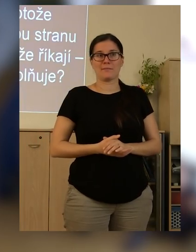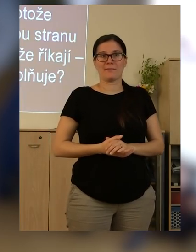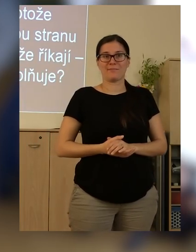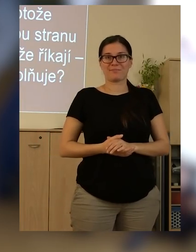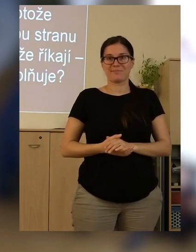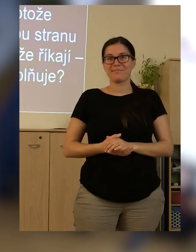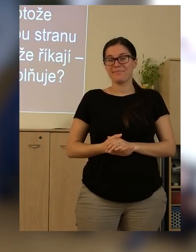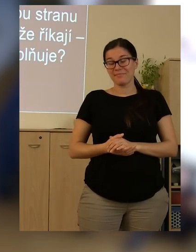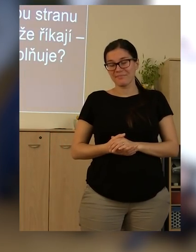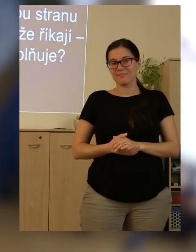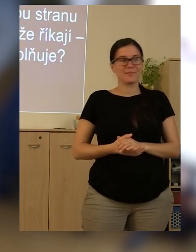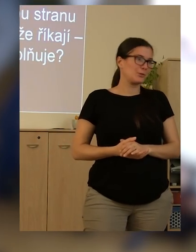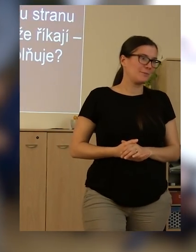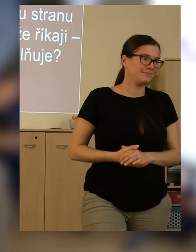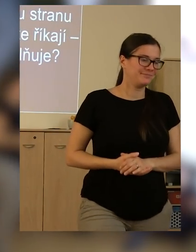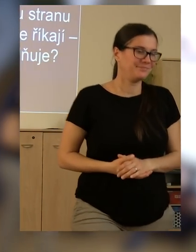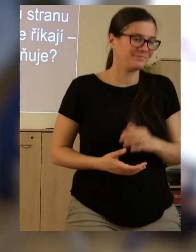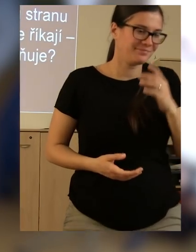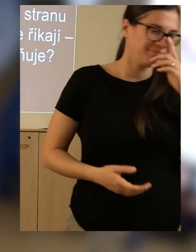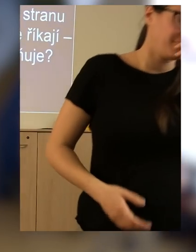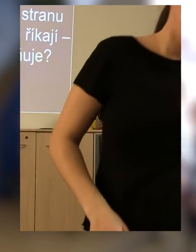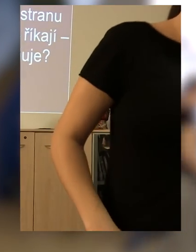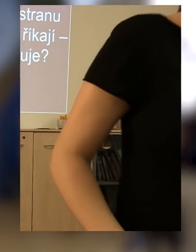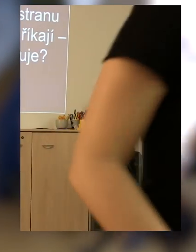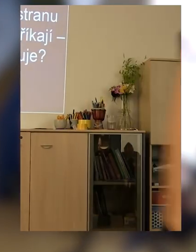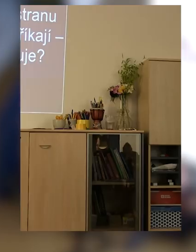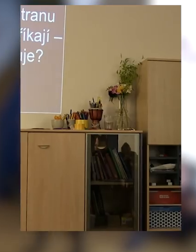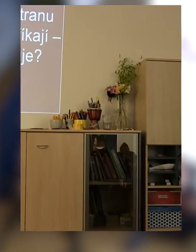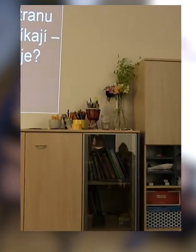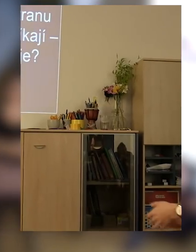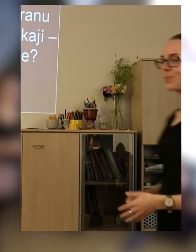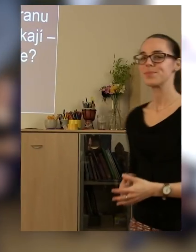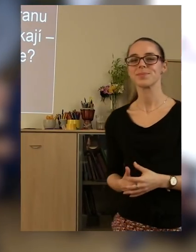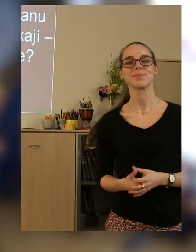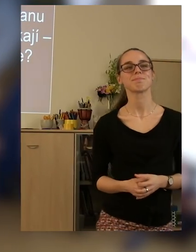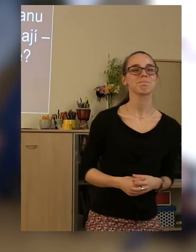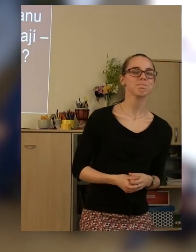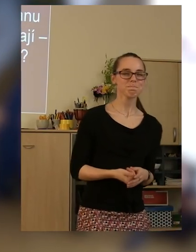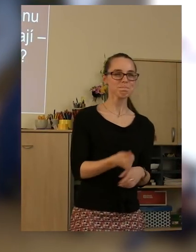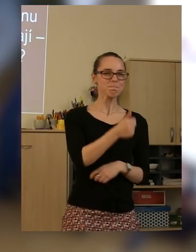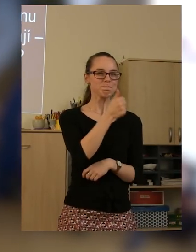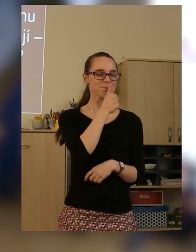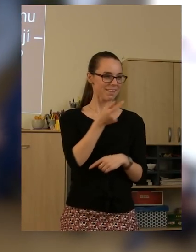Já jsem zažil jednou, to byla věc, stál jsem v metru.